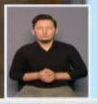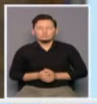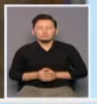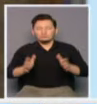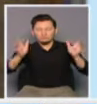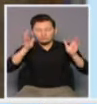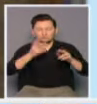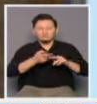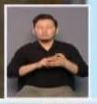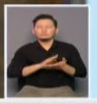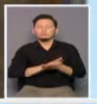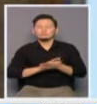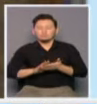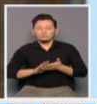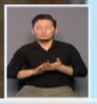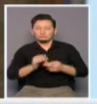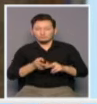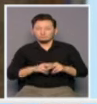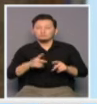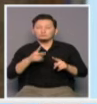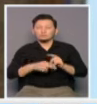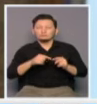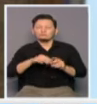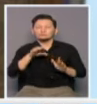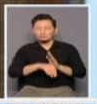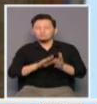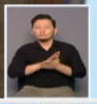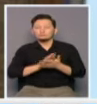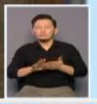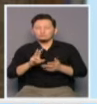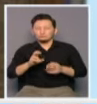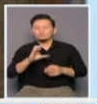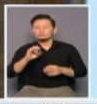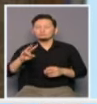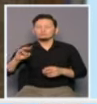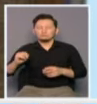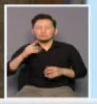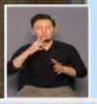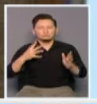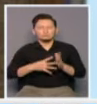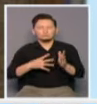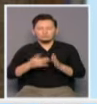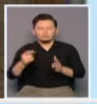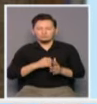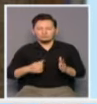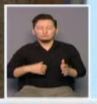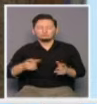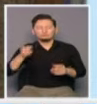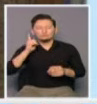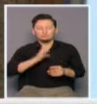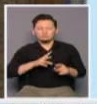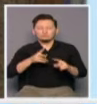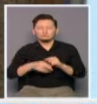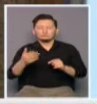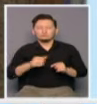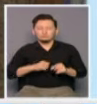Ислам – это чистота, поэтому и обряд обрезания входит в него. Это сунна пророка Ибрахима. Он еще в то время проводил